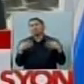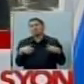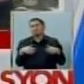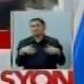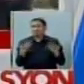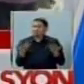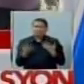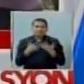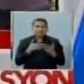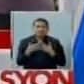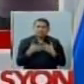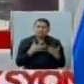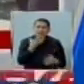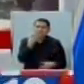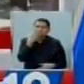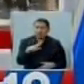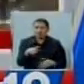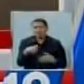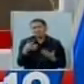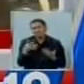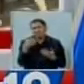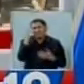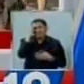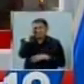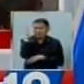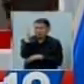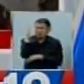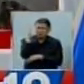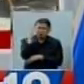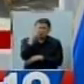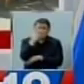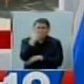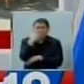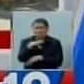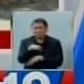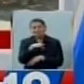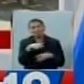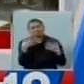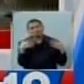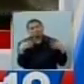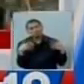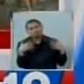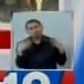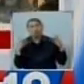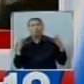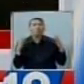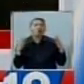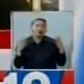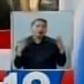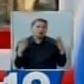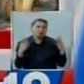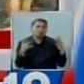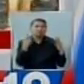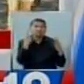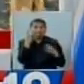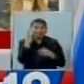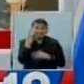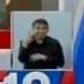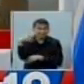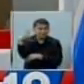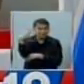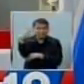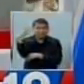talaga ito yung kasagsagan ng init. Kasagsagan ng init. Pati ikaw, may gumagana electric fan. Oo, kita mo yung mga electric fan, oh.